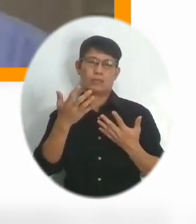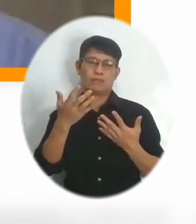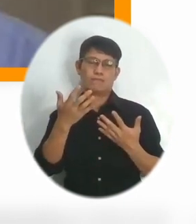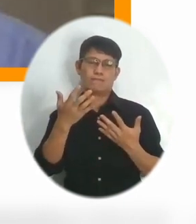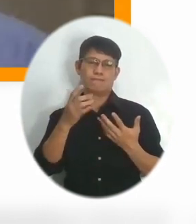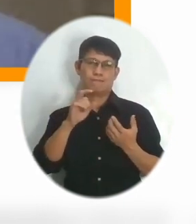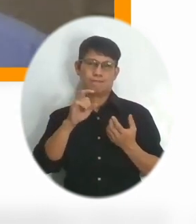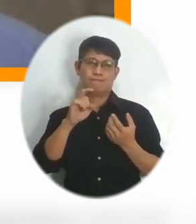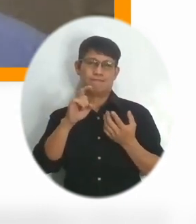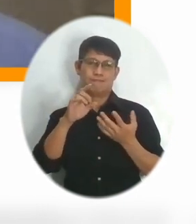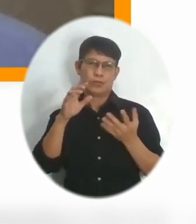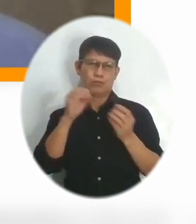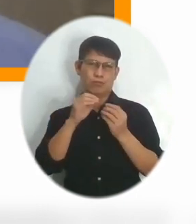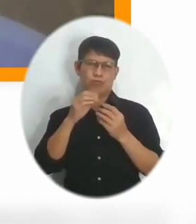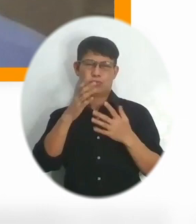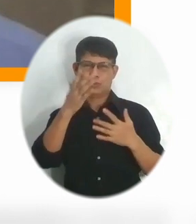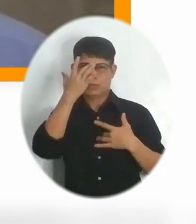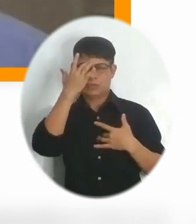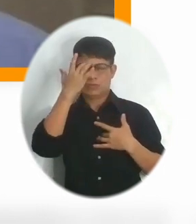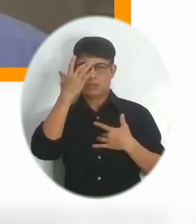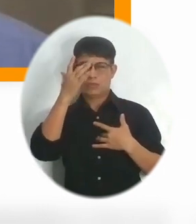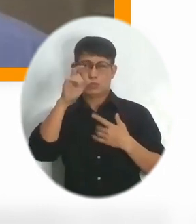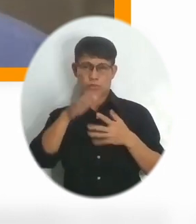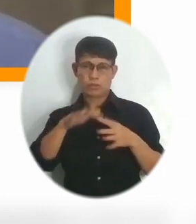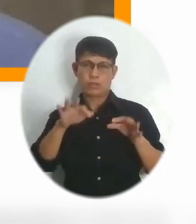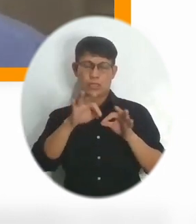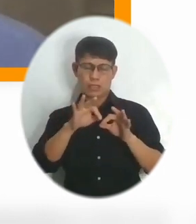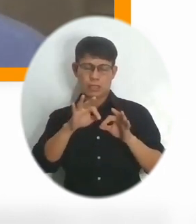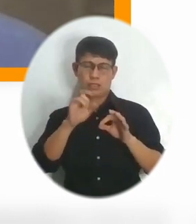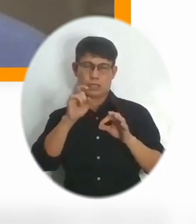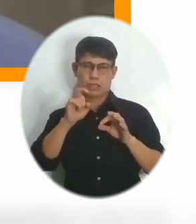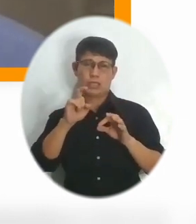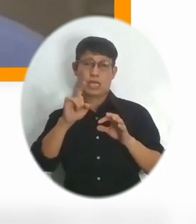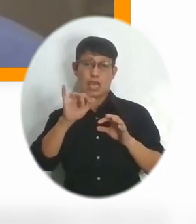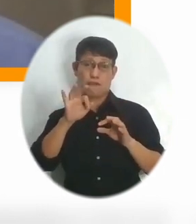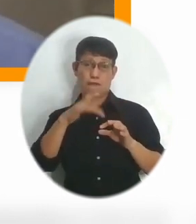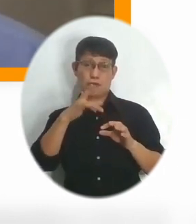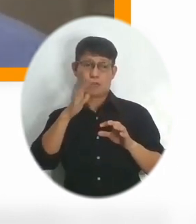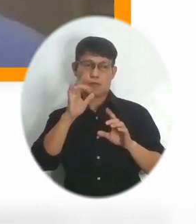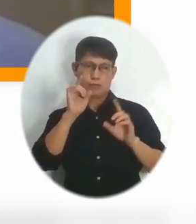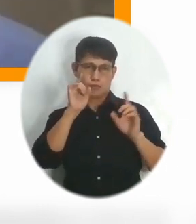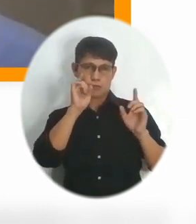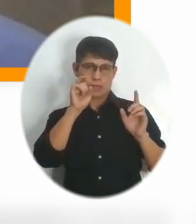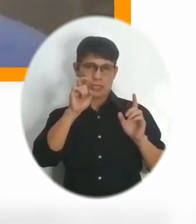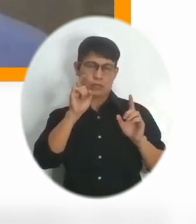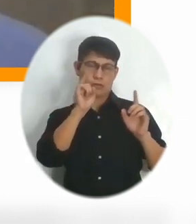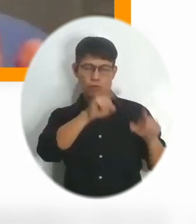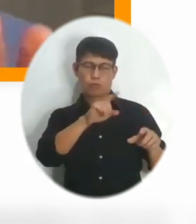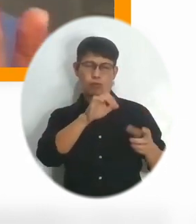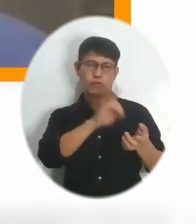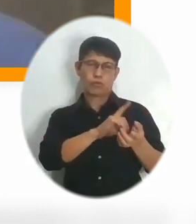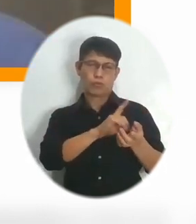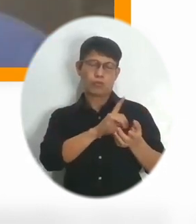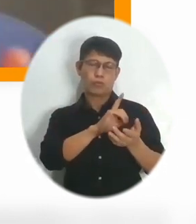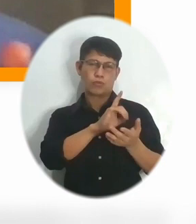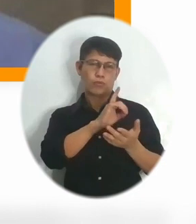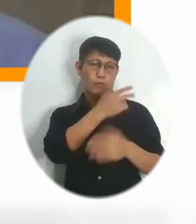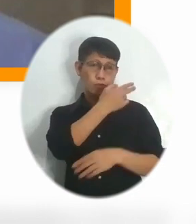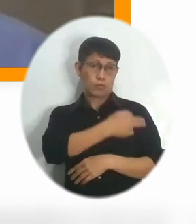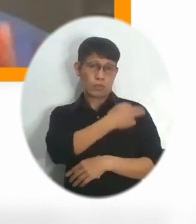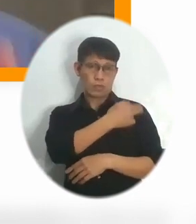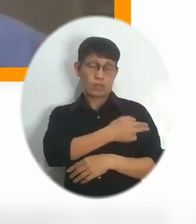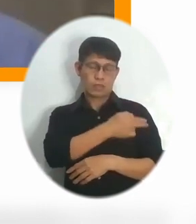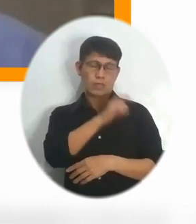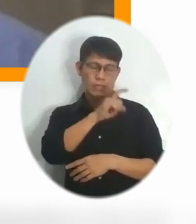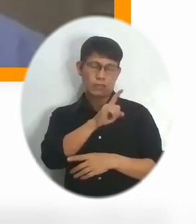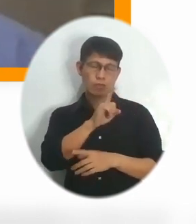magiging prognosis o yung pagaling. Kaya napaka-importante habang maaga, puntahan natin hospital,